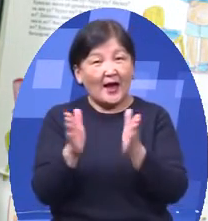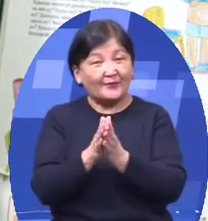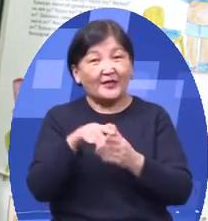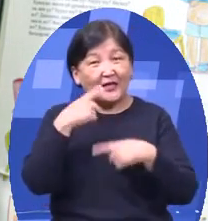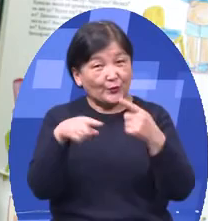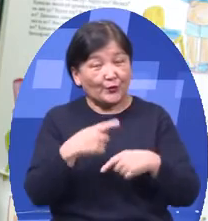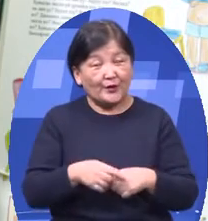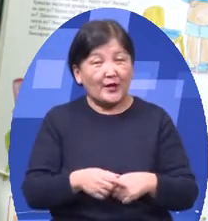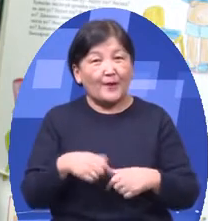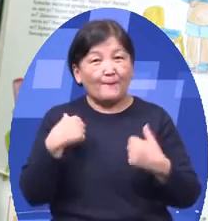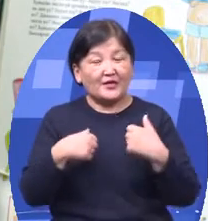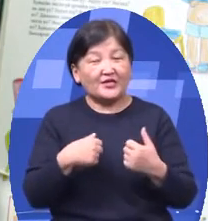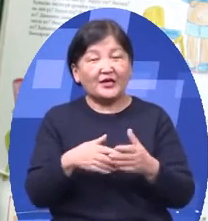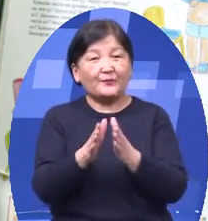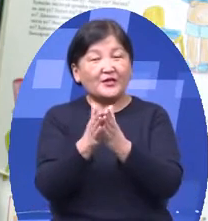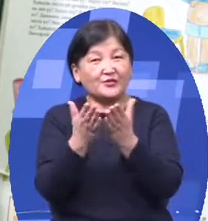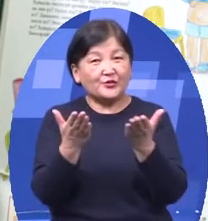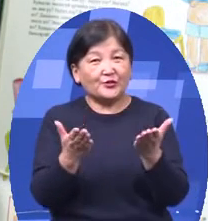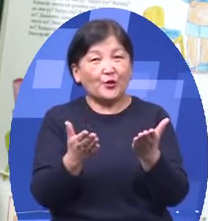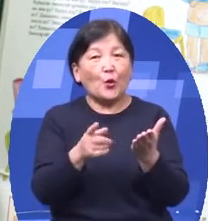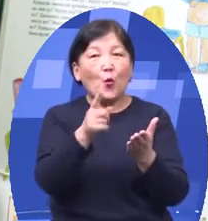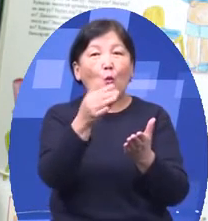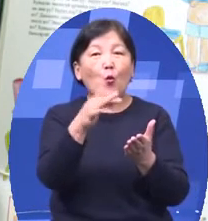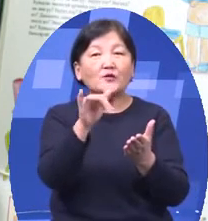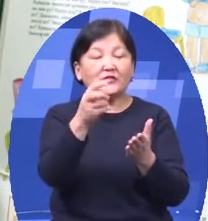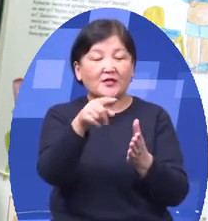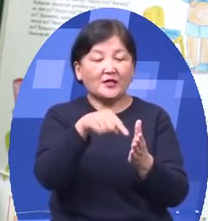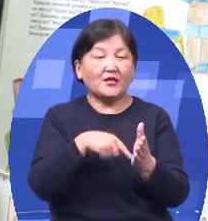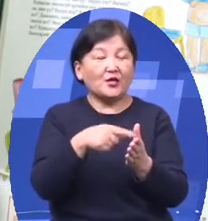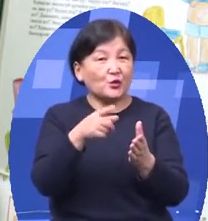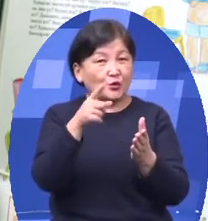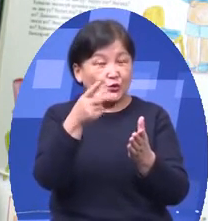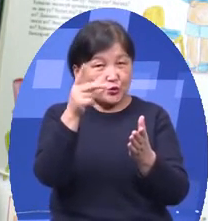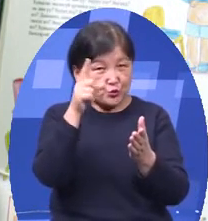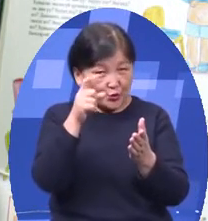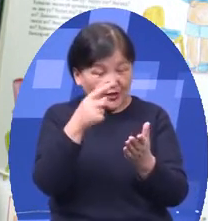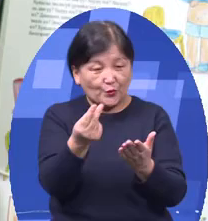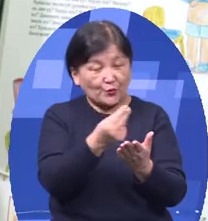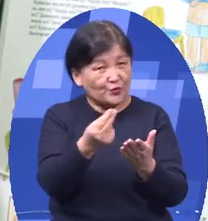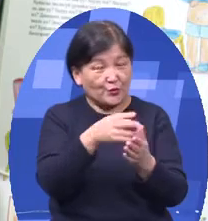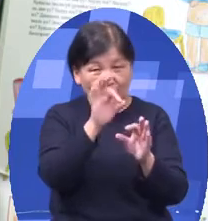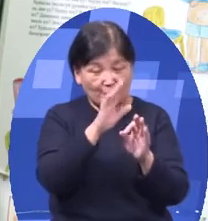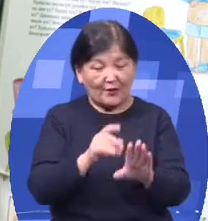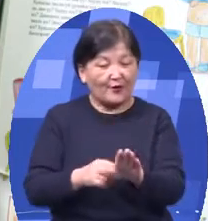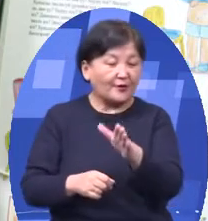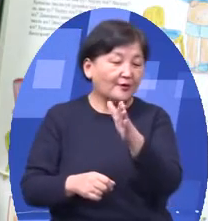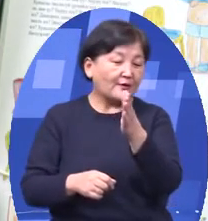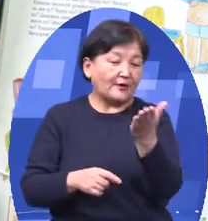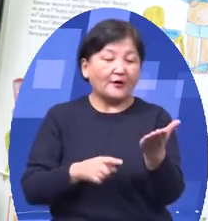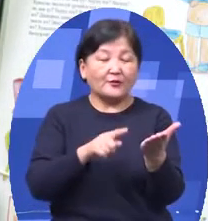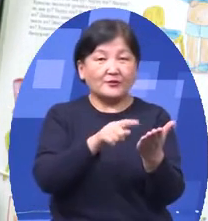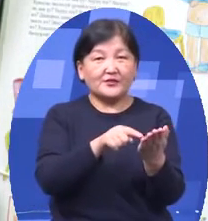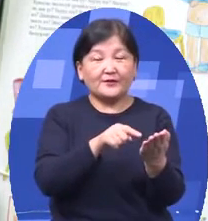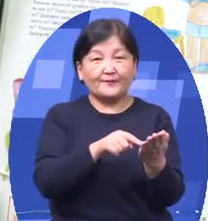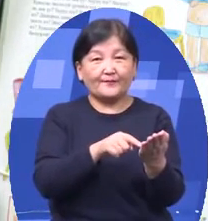Бүгдээрээ хамт хэлэх үү? Багшийнх нь барьсан наманд нүүр хуудсанд нь ямар ч зураг, үг үсэг байхгүй байна. Эргүүлээд үзье.